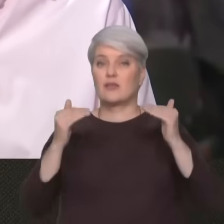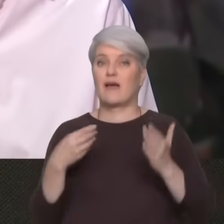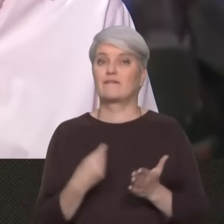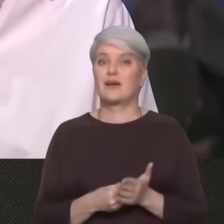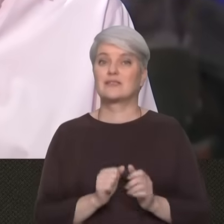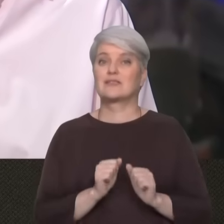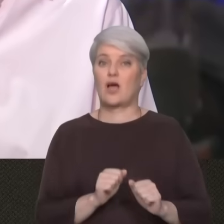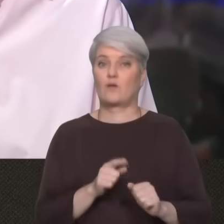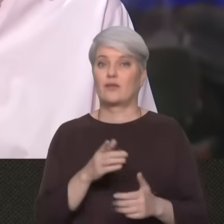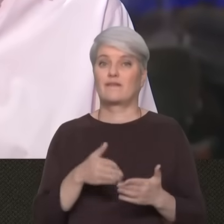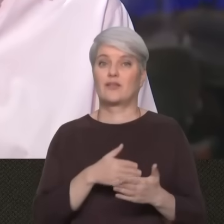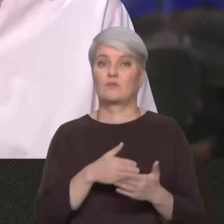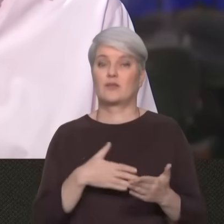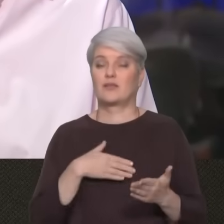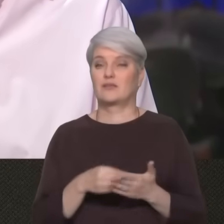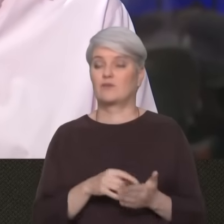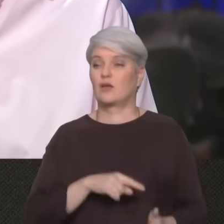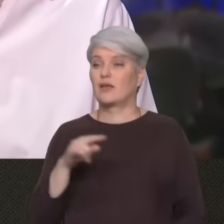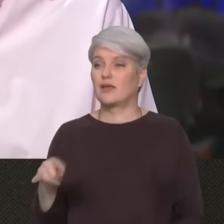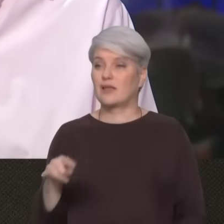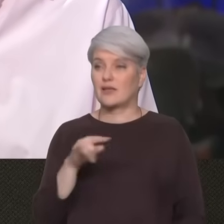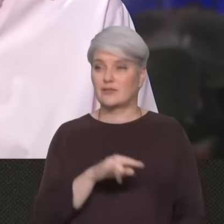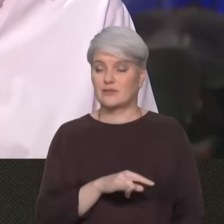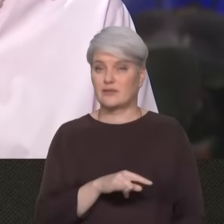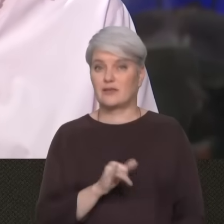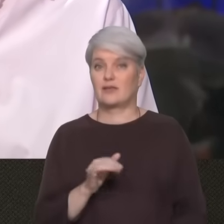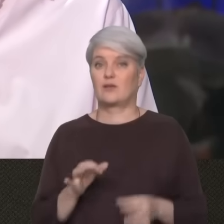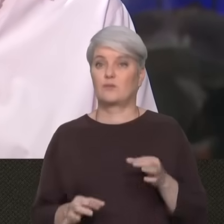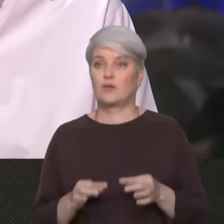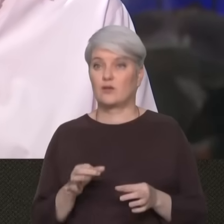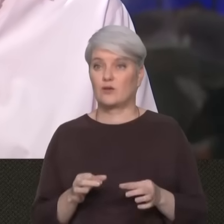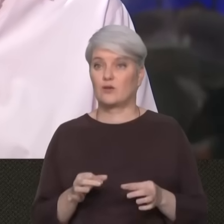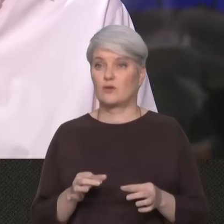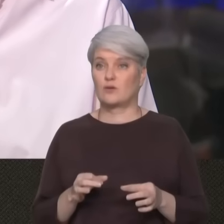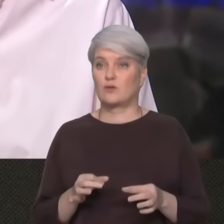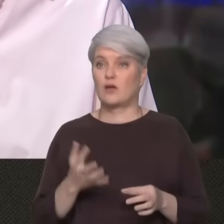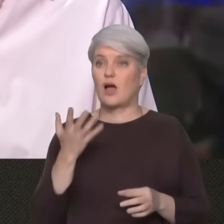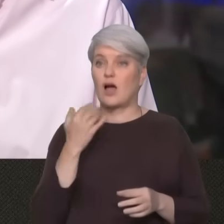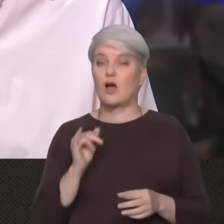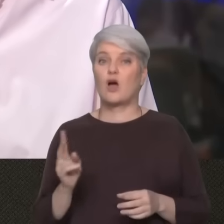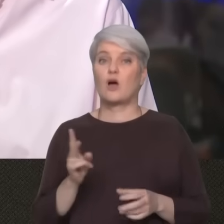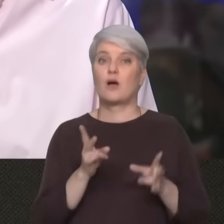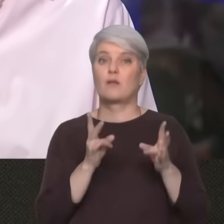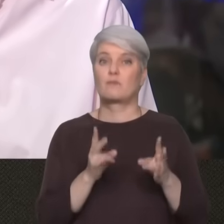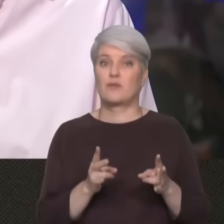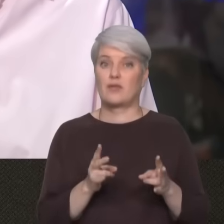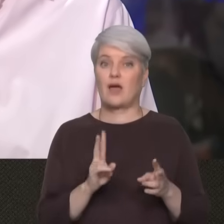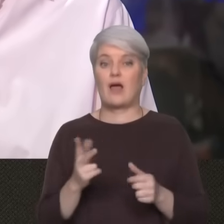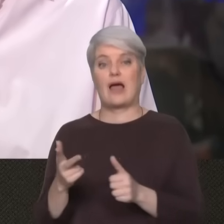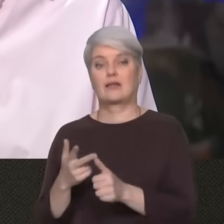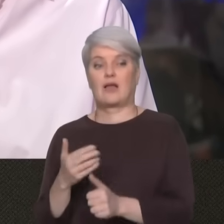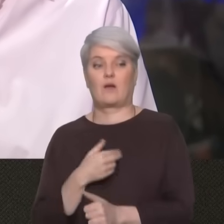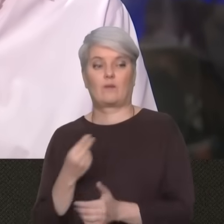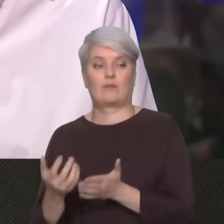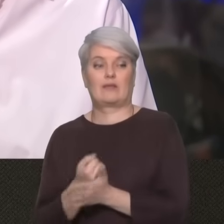вони відмінили свої рейси. І природньо, звичайно, коли у когось біда, хтось третій намагається на